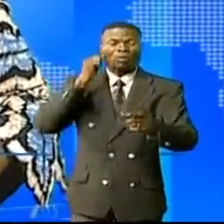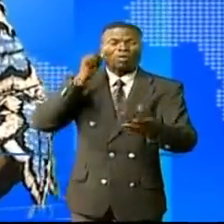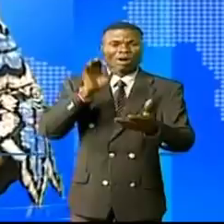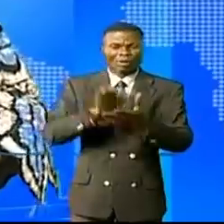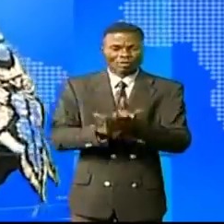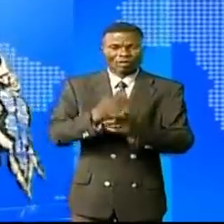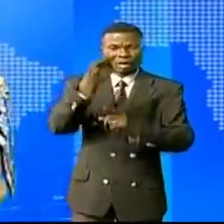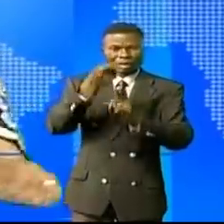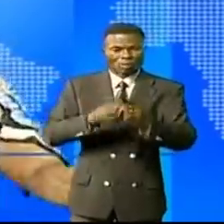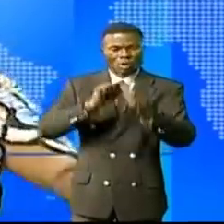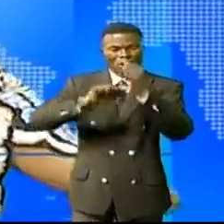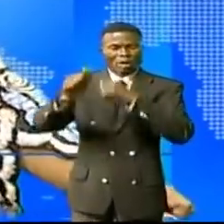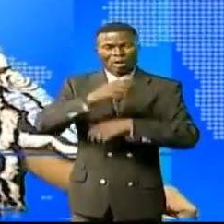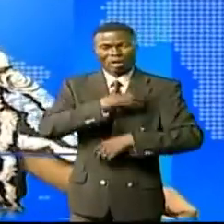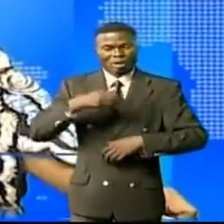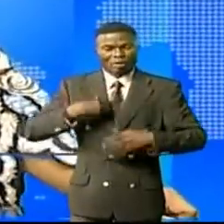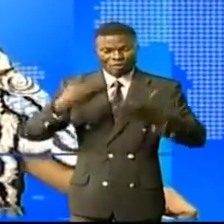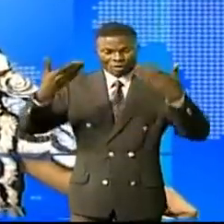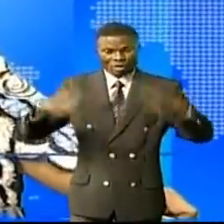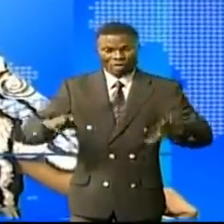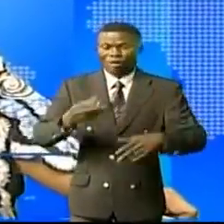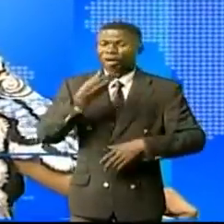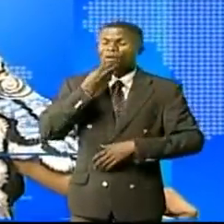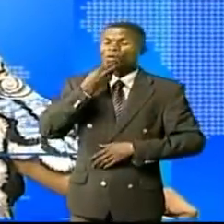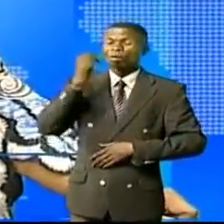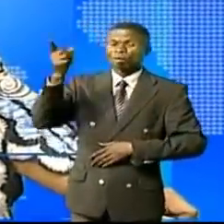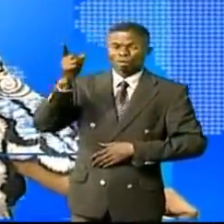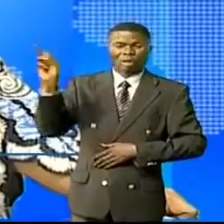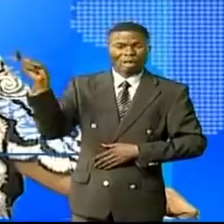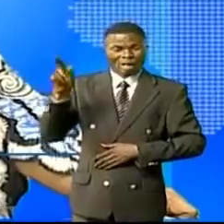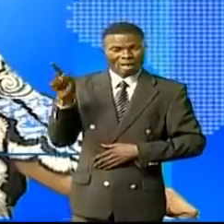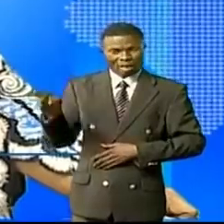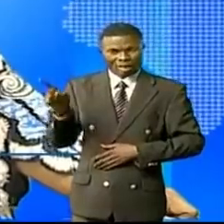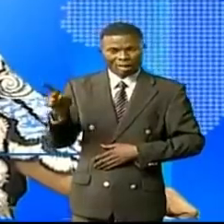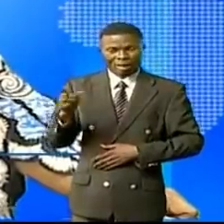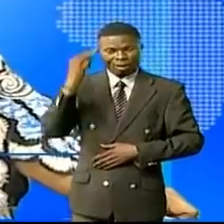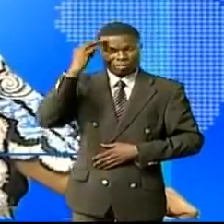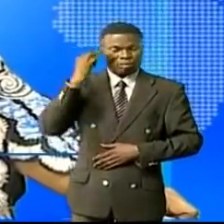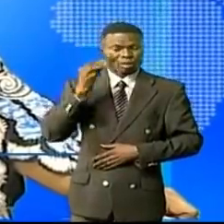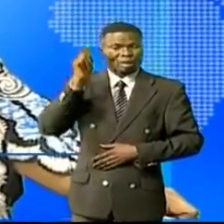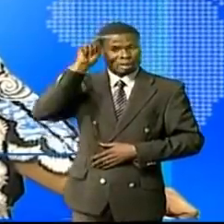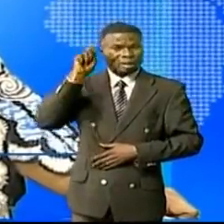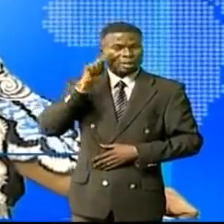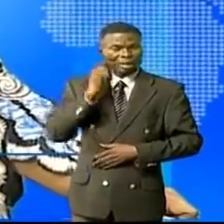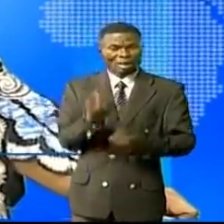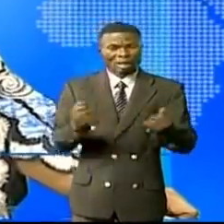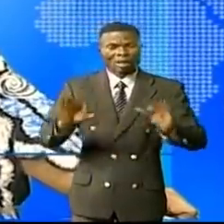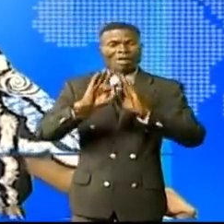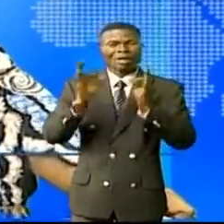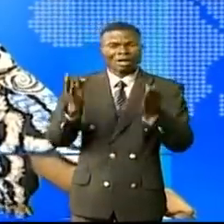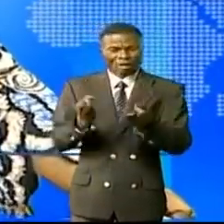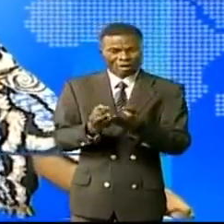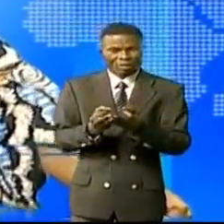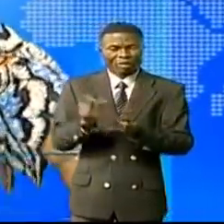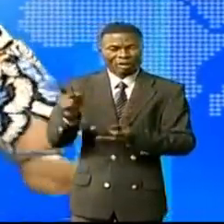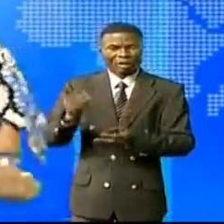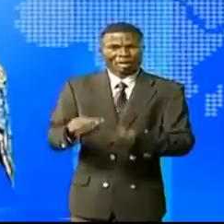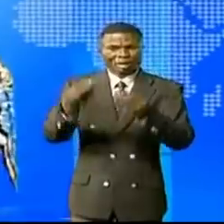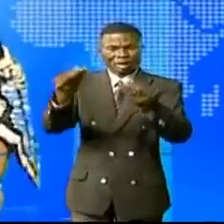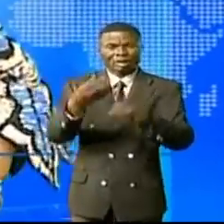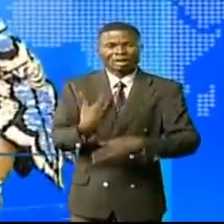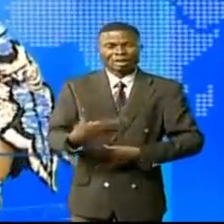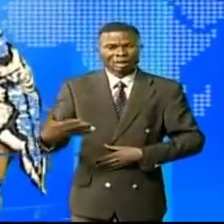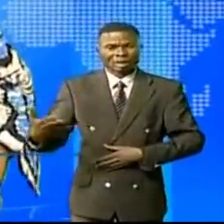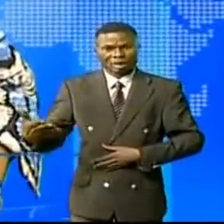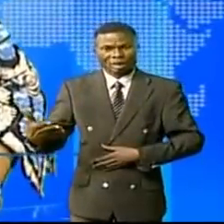dédié à la promotion de la femme, s'est clôturé à Mbujimayi dans le Kasaï oriental. La ministre du genre, enfants et famille, Gisèle Ndaya, a remis des kits